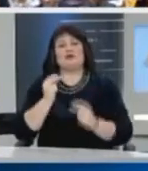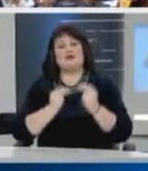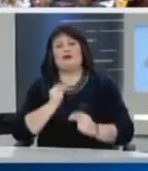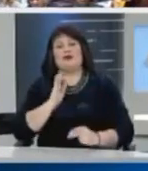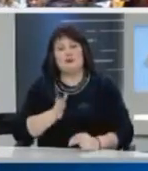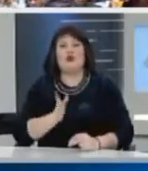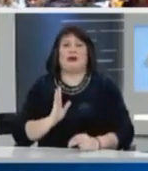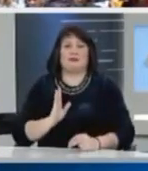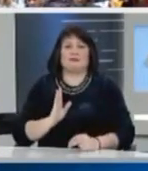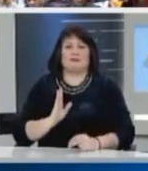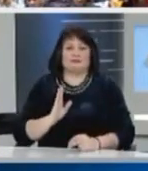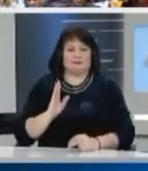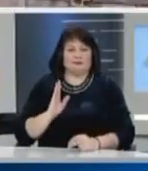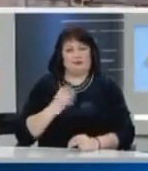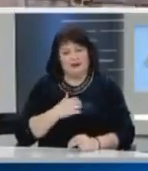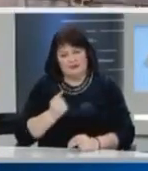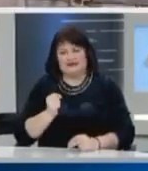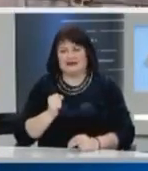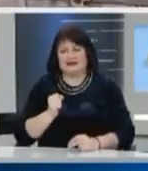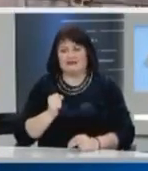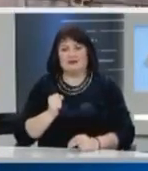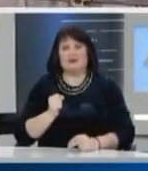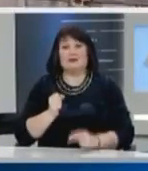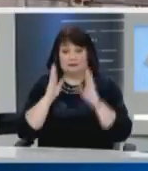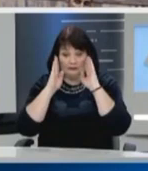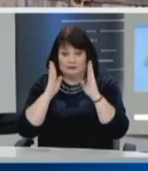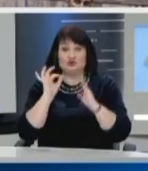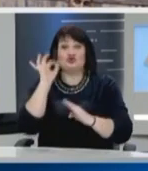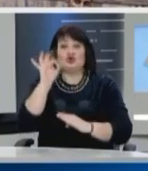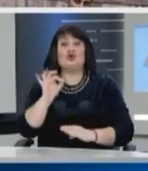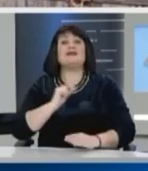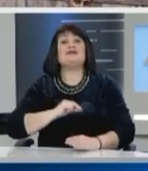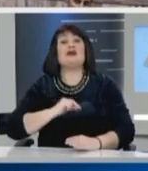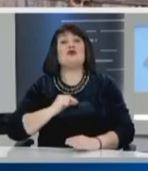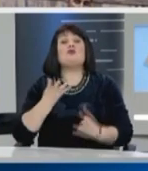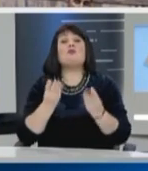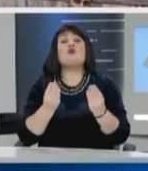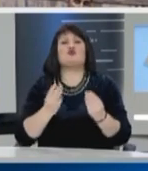προβλήματα με γνώμονα τα συμφέροντα των πολλών.